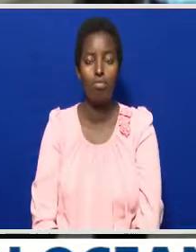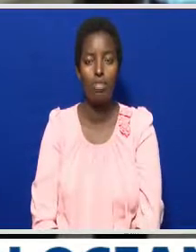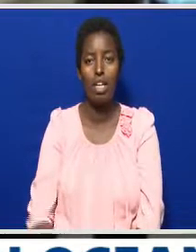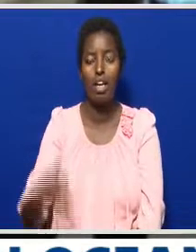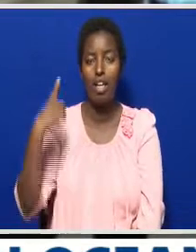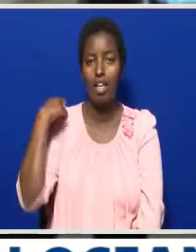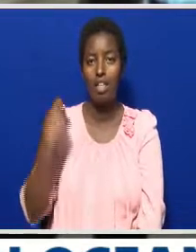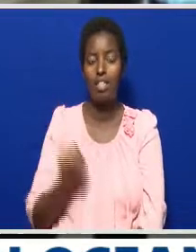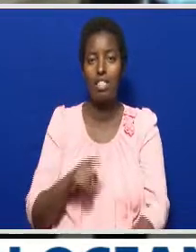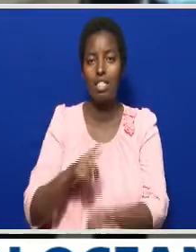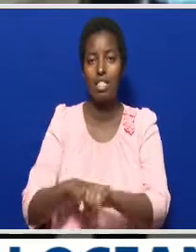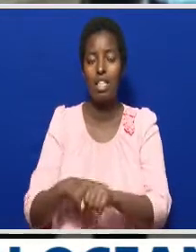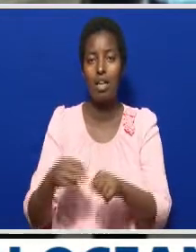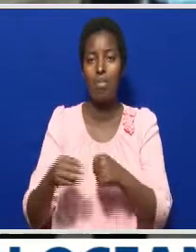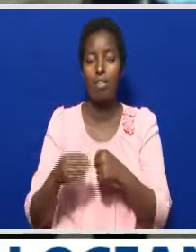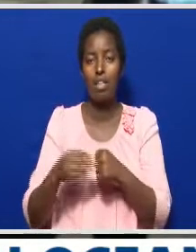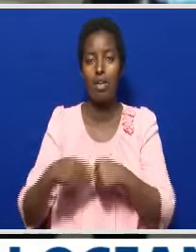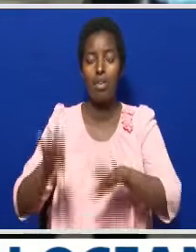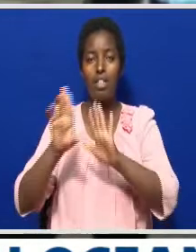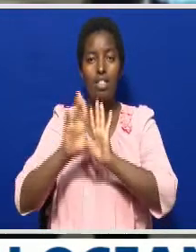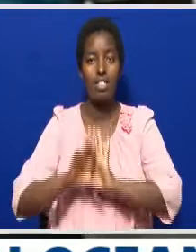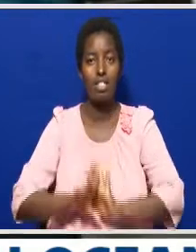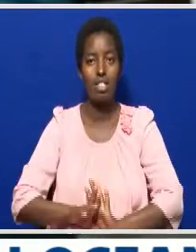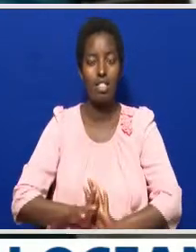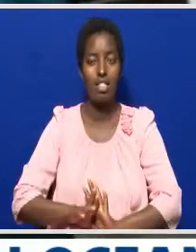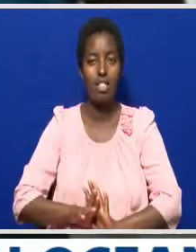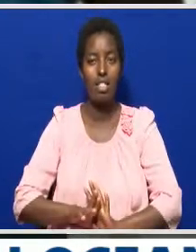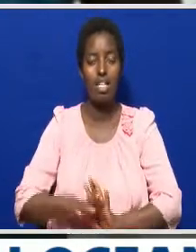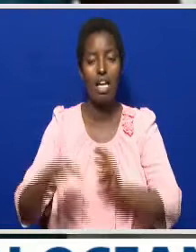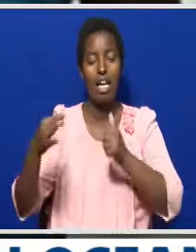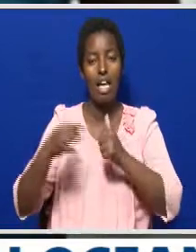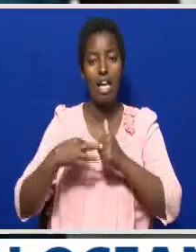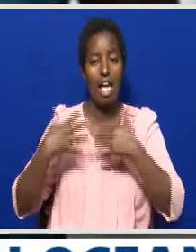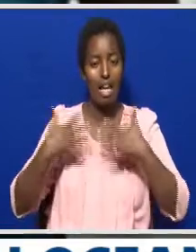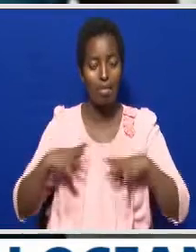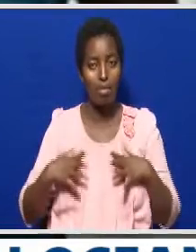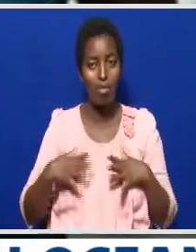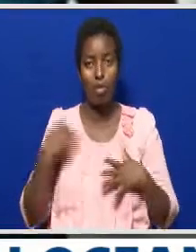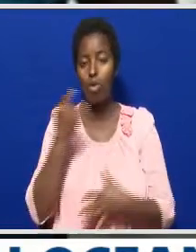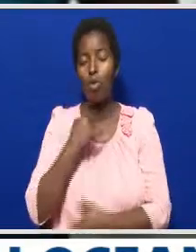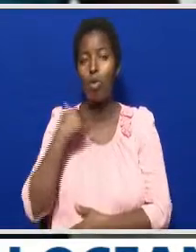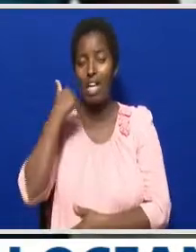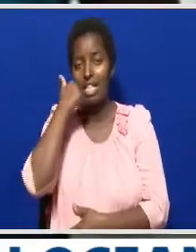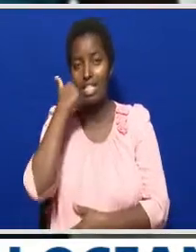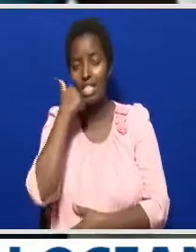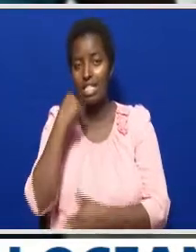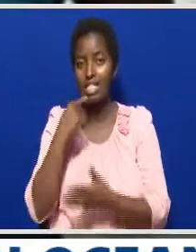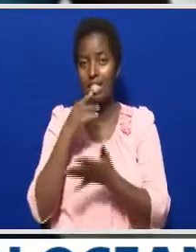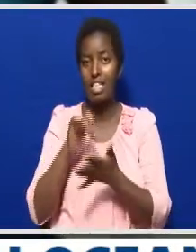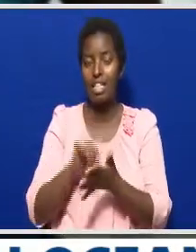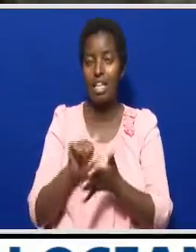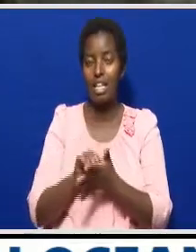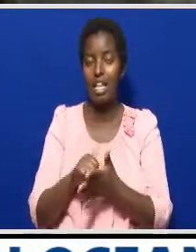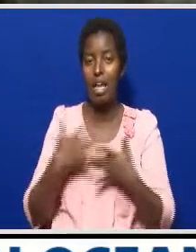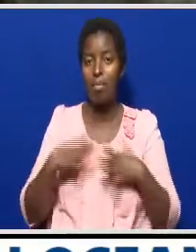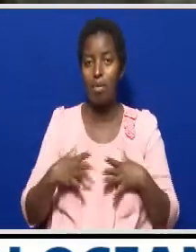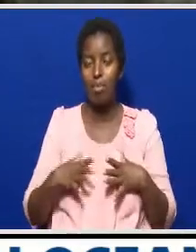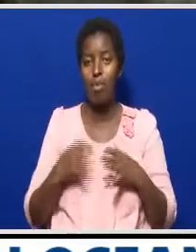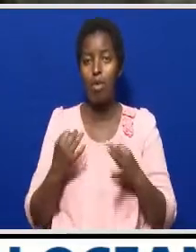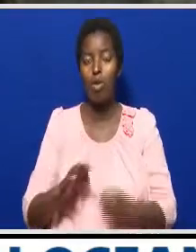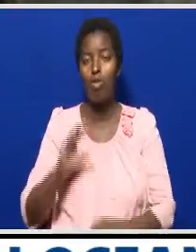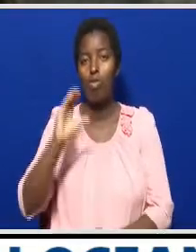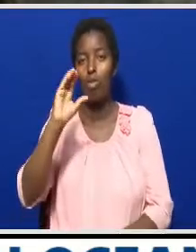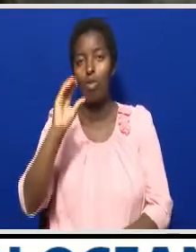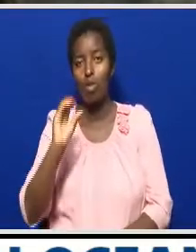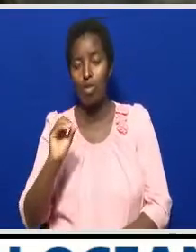Jana mnamo saa 9 tulipokea wagonjwa 8 ambao inasemekana walikuwa raia wa Komoro